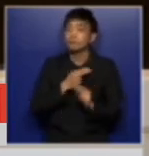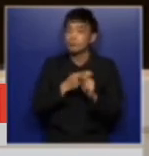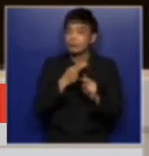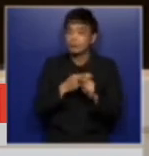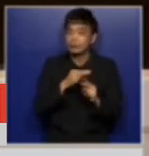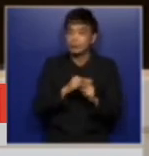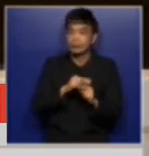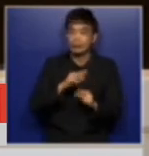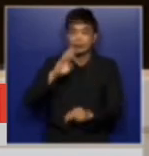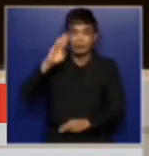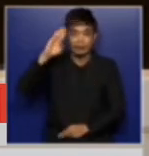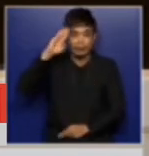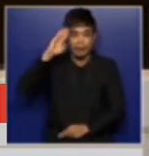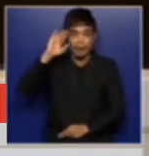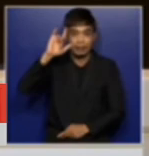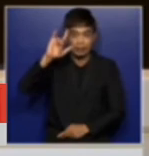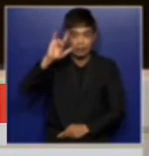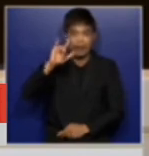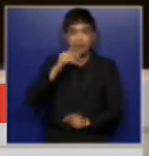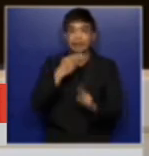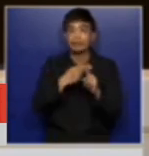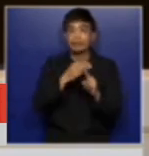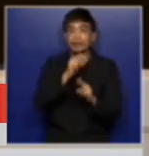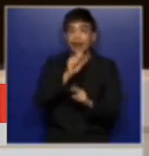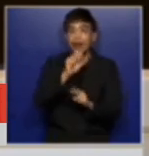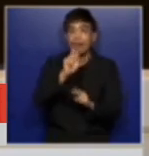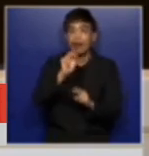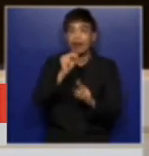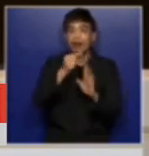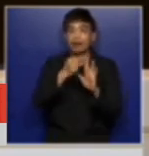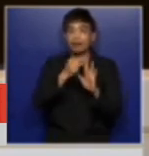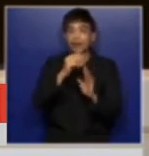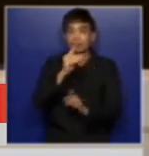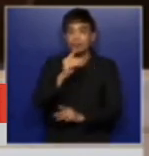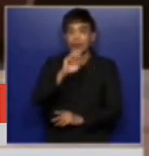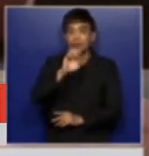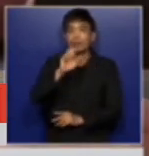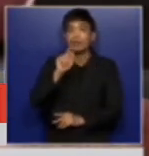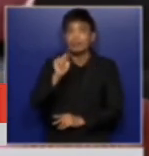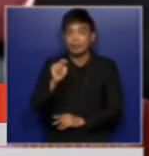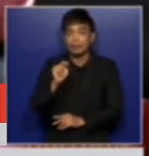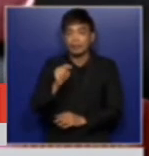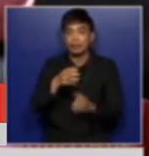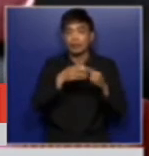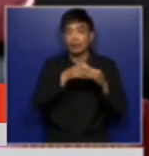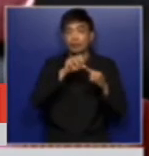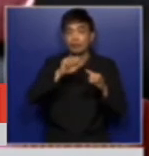ทัพสมาชิกสภาผู้แทนราษฎรกรุงเทพมหานครเขตสายไหม